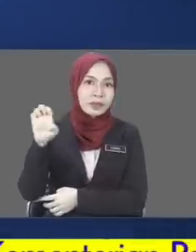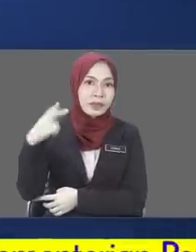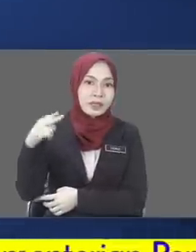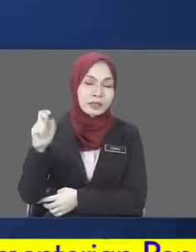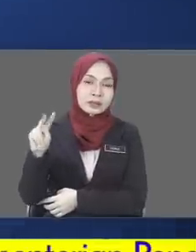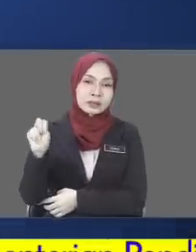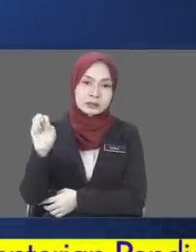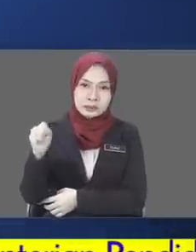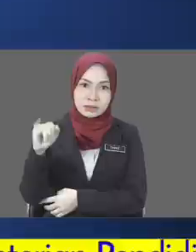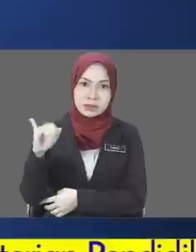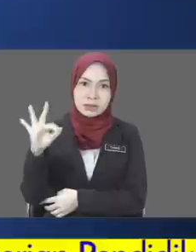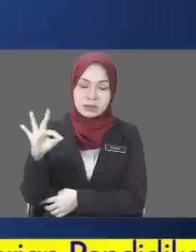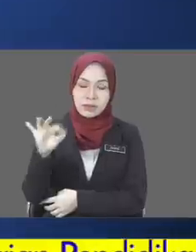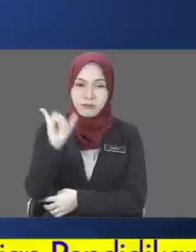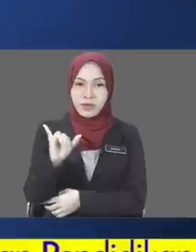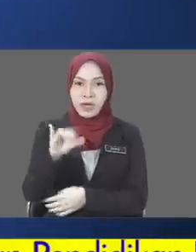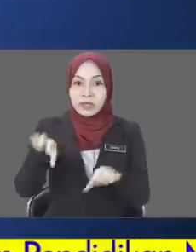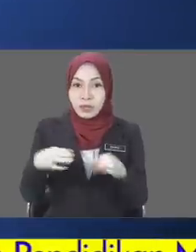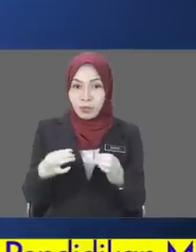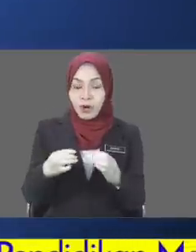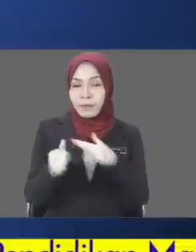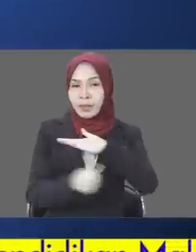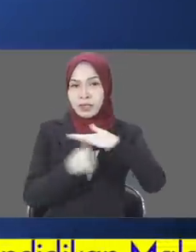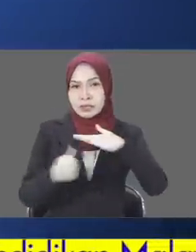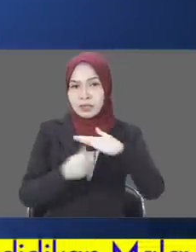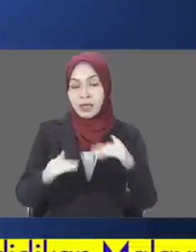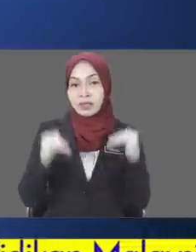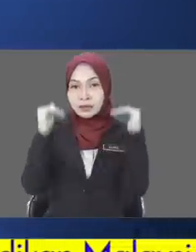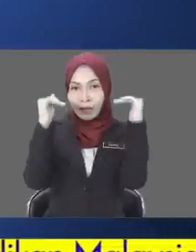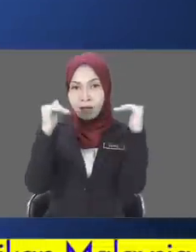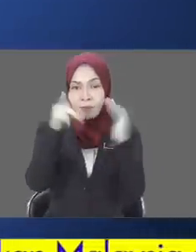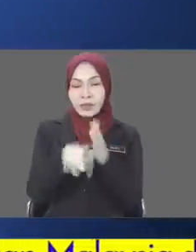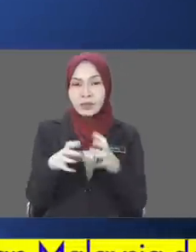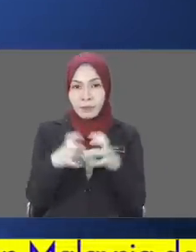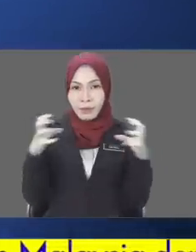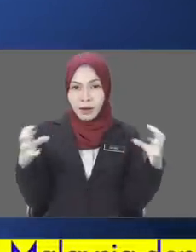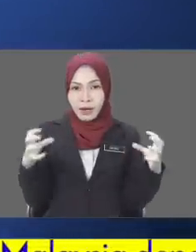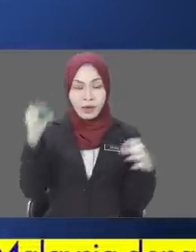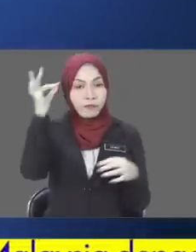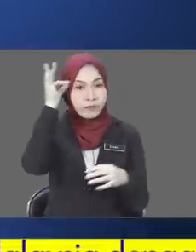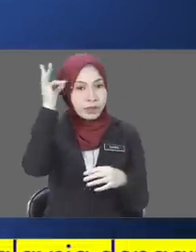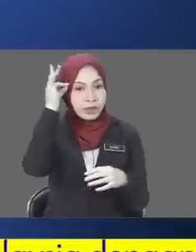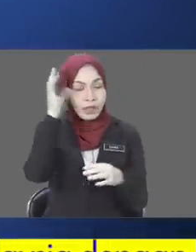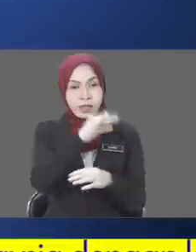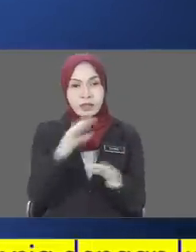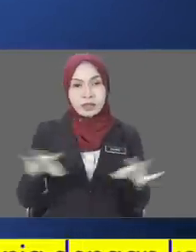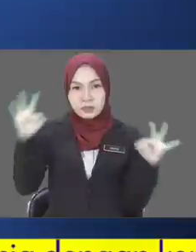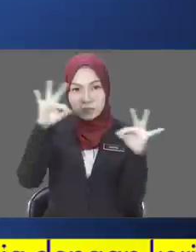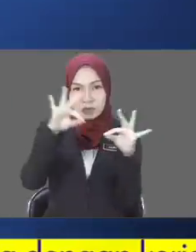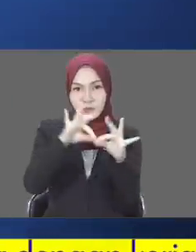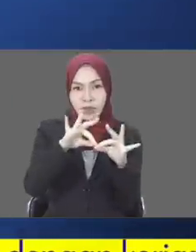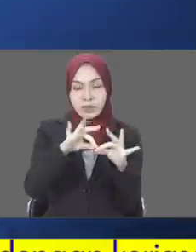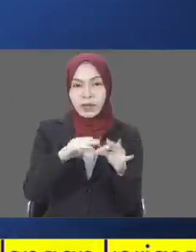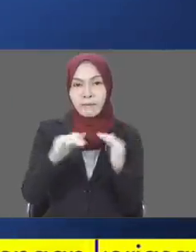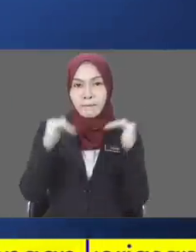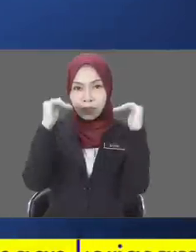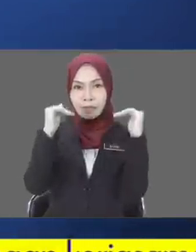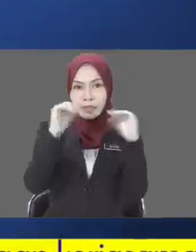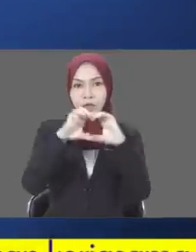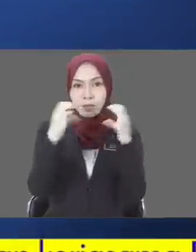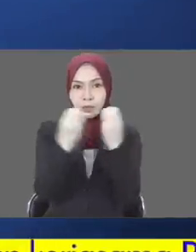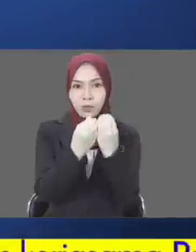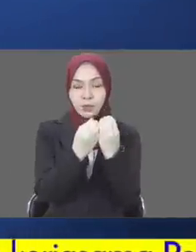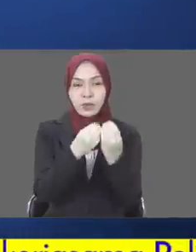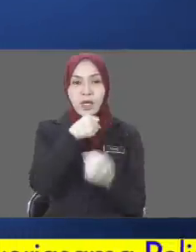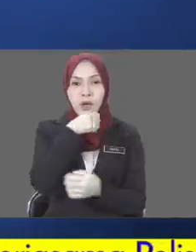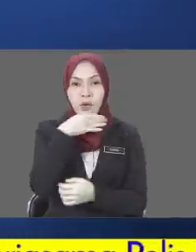CSI yang digubal berdasarkan kepada tahap perkembangan kognitif dan kesesuaian peringkat